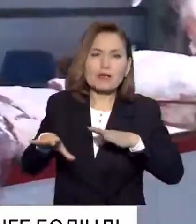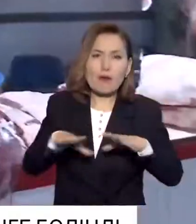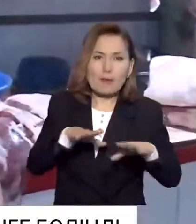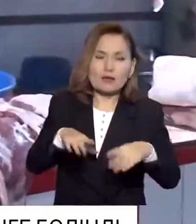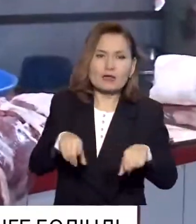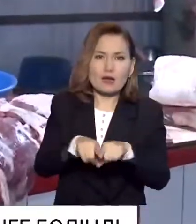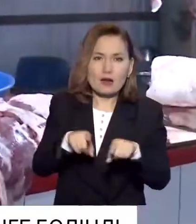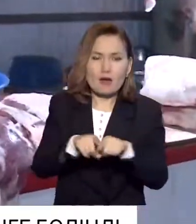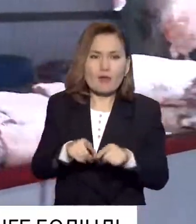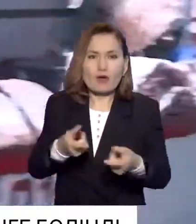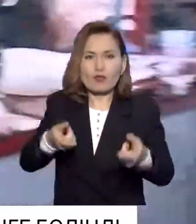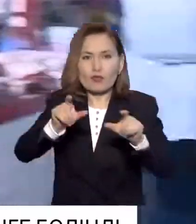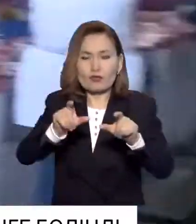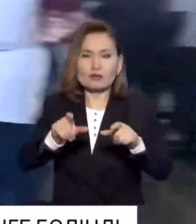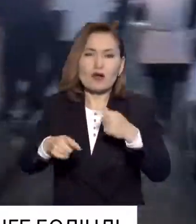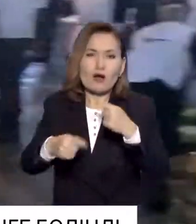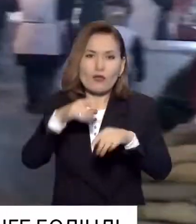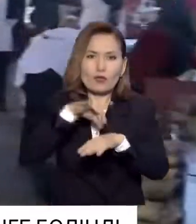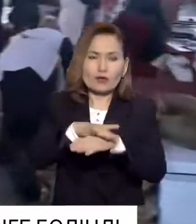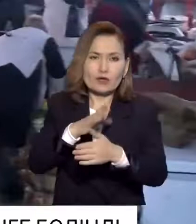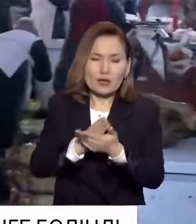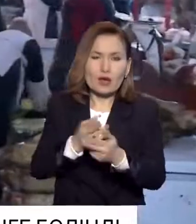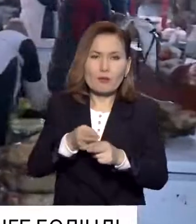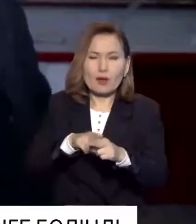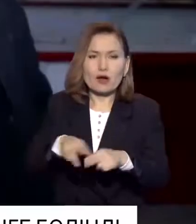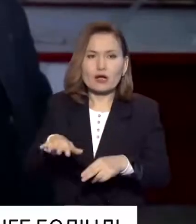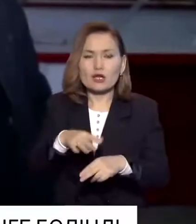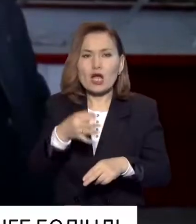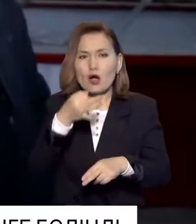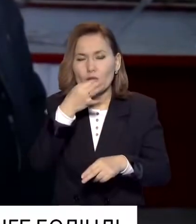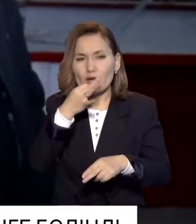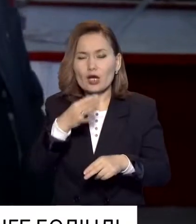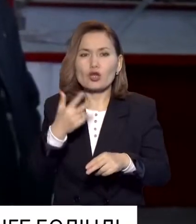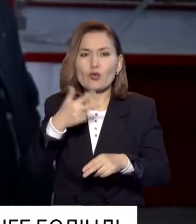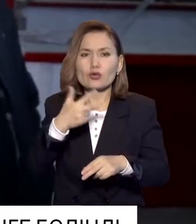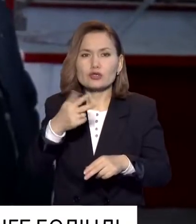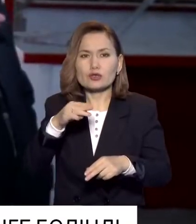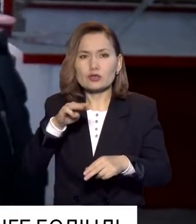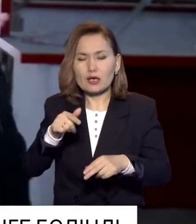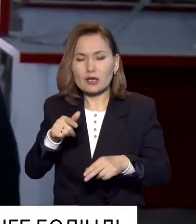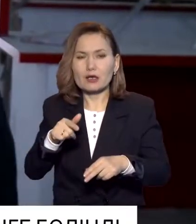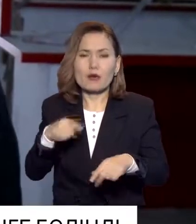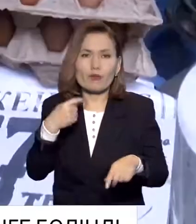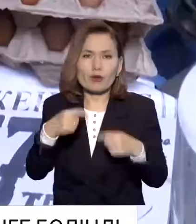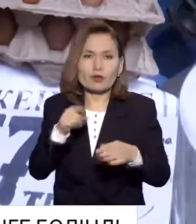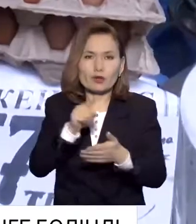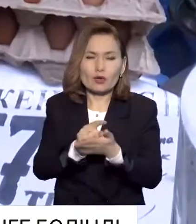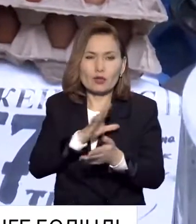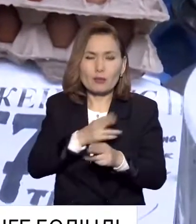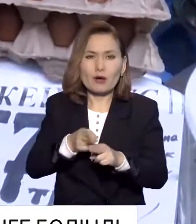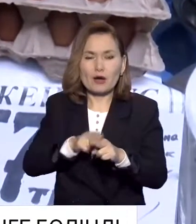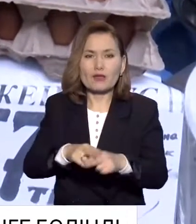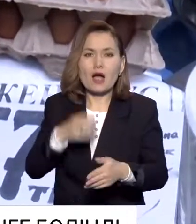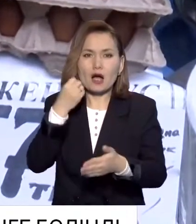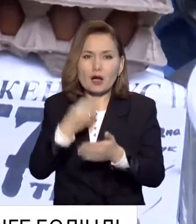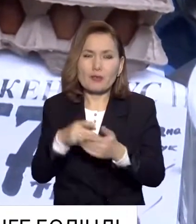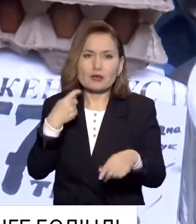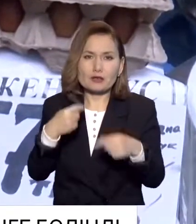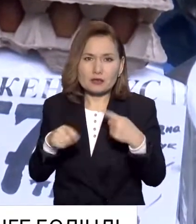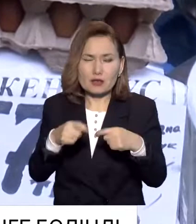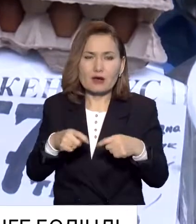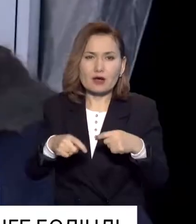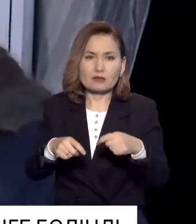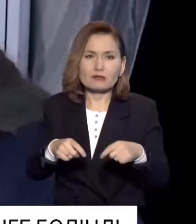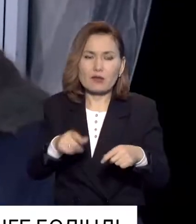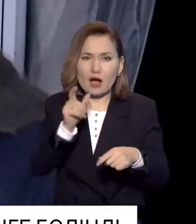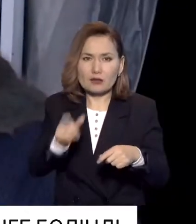әркім қалауынша саудалауда. S1 санатындағы жұмыртқа 33 теңге төңірегінде болу керек, алайда оны қымбатқа сатып жатқандары да